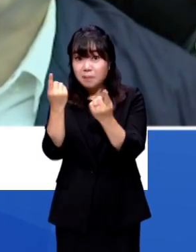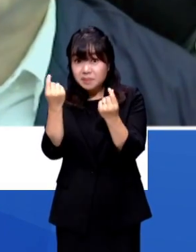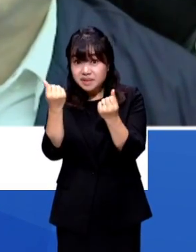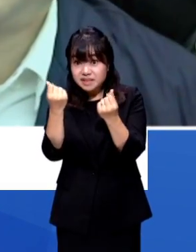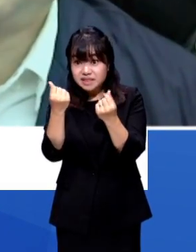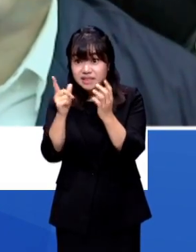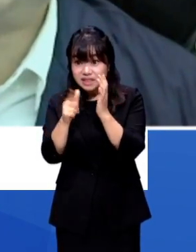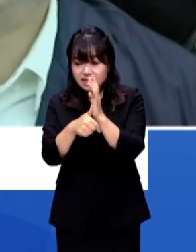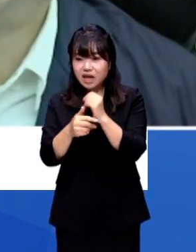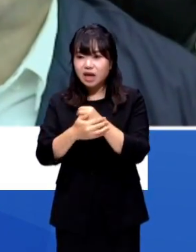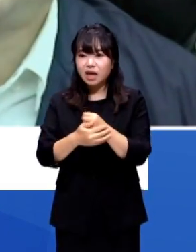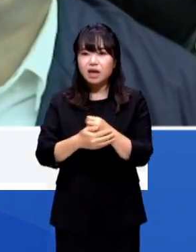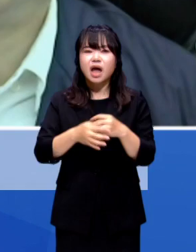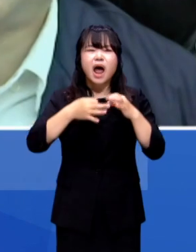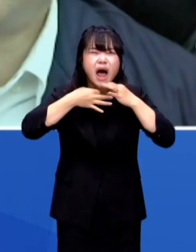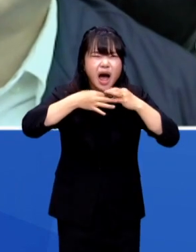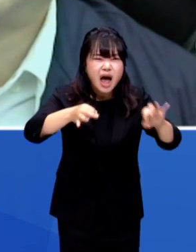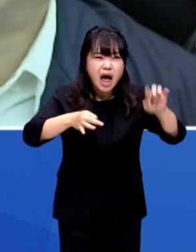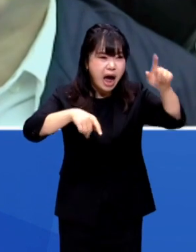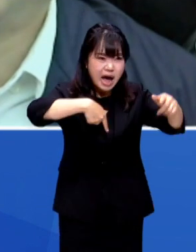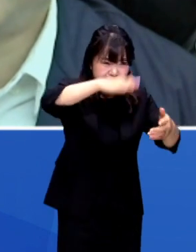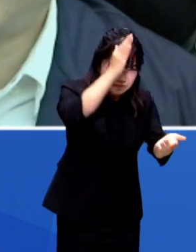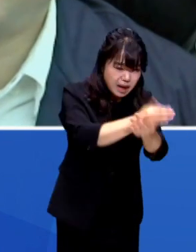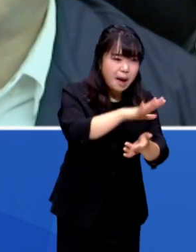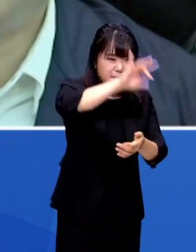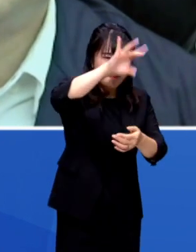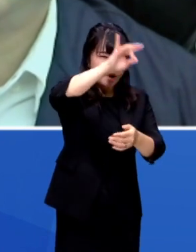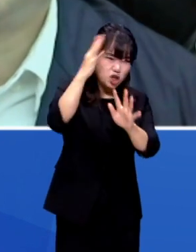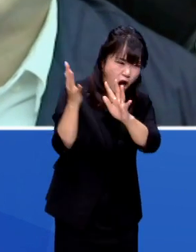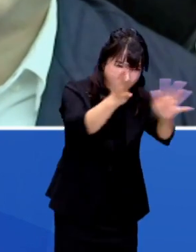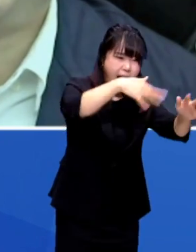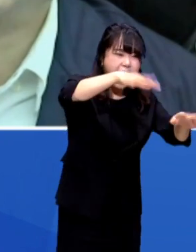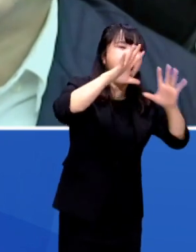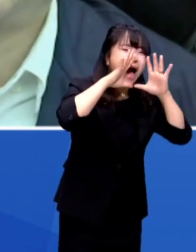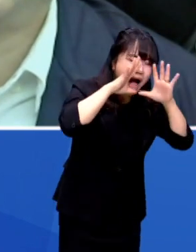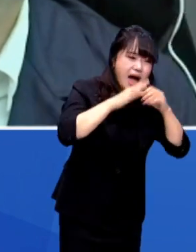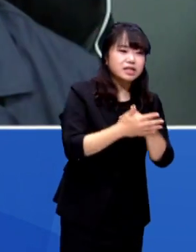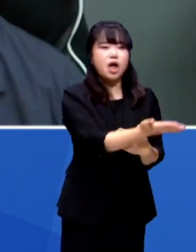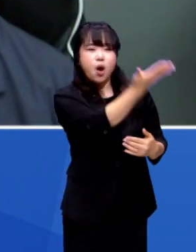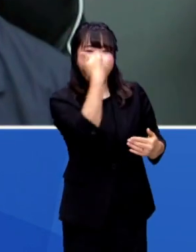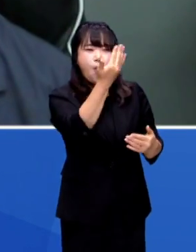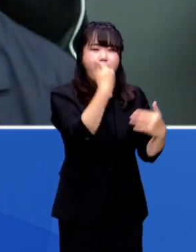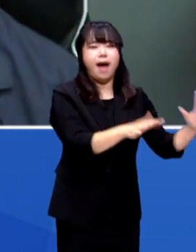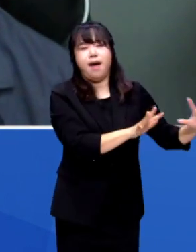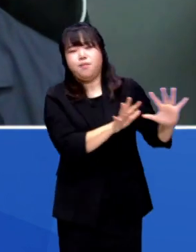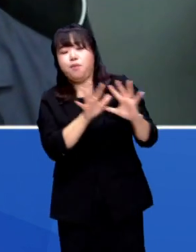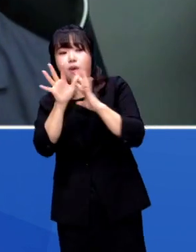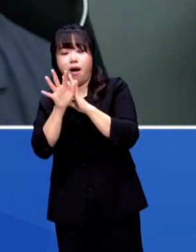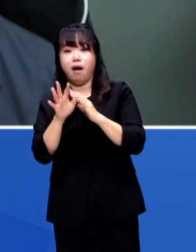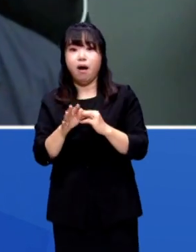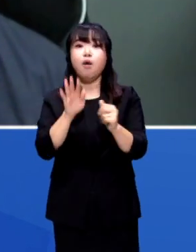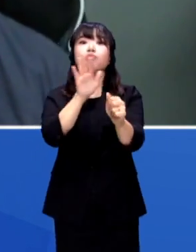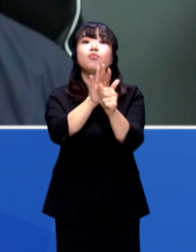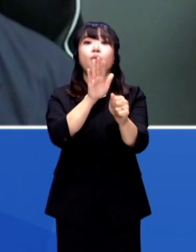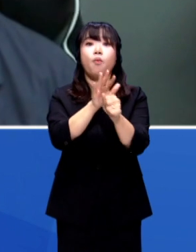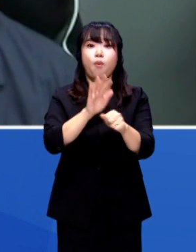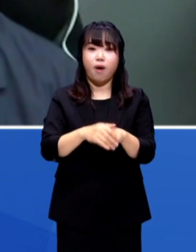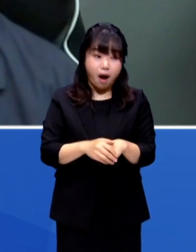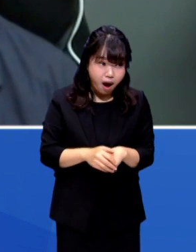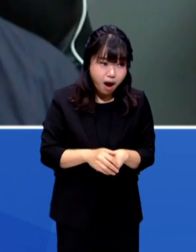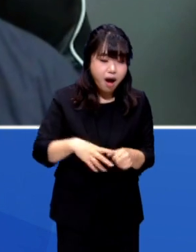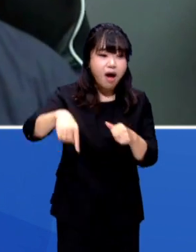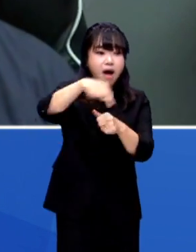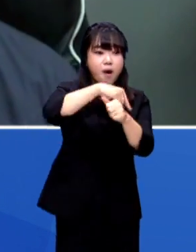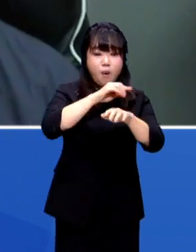해서 이렇게 외침을 통해서 내려가는 사람 먼저 내려가고 그 다음에 입장을 하라 이런 식으로 통제를 해줬기 때문에 또